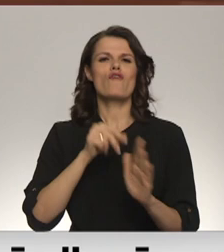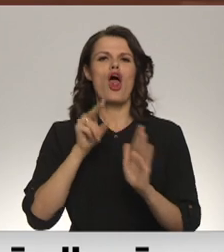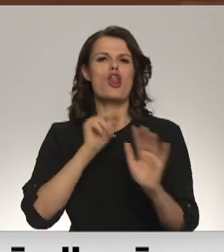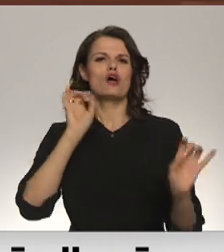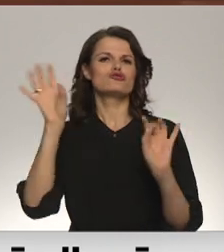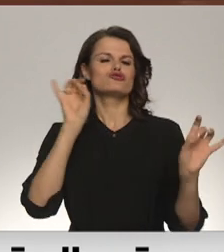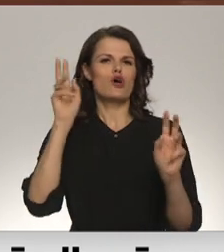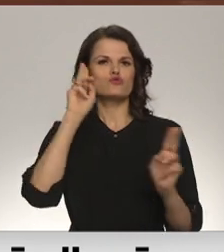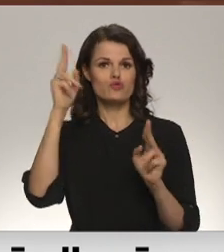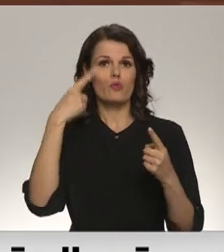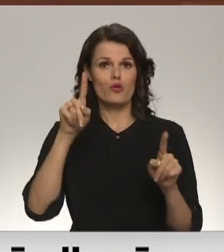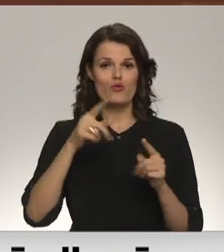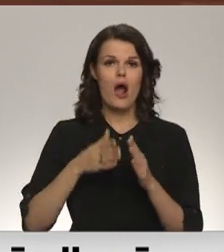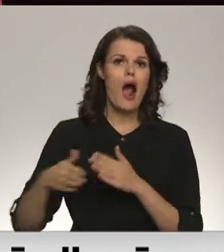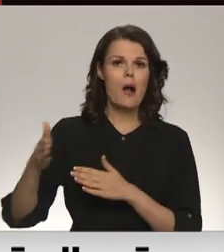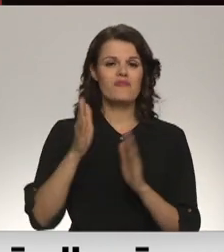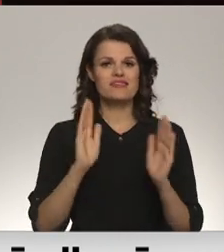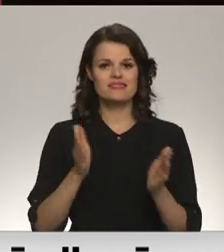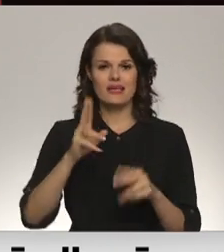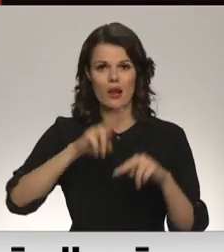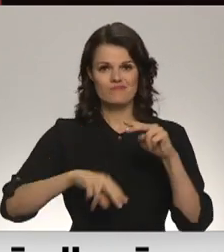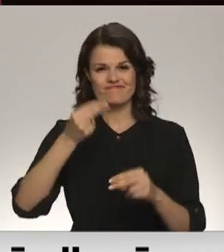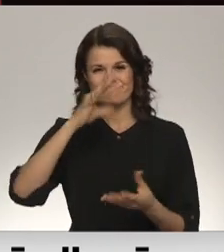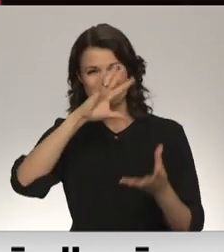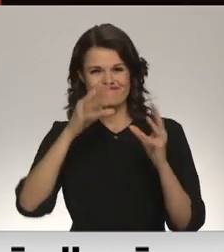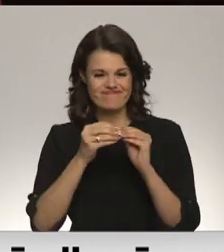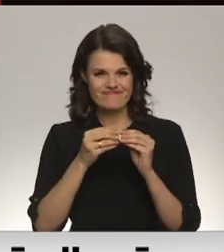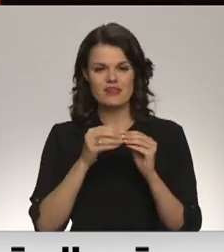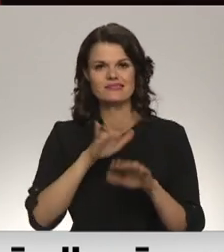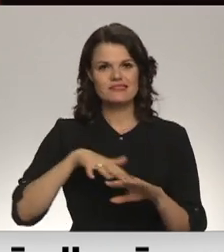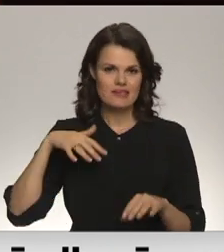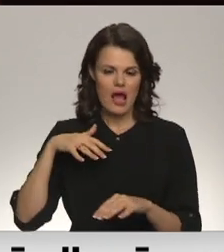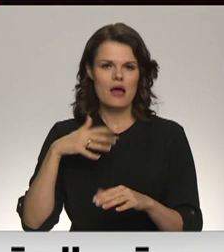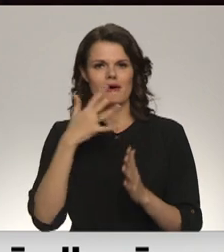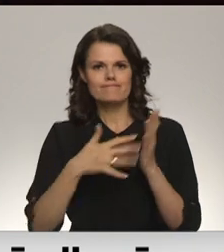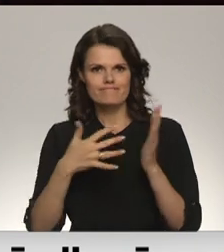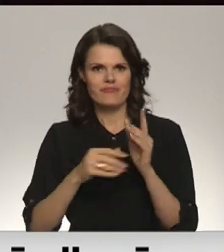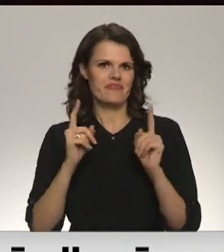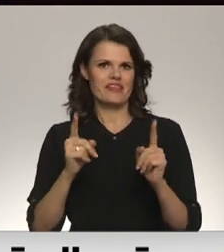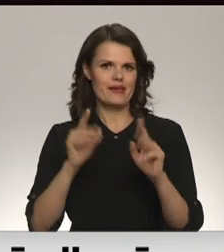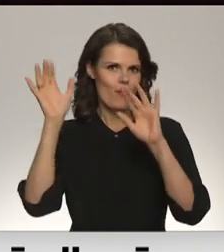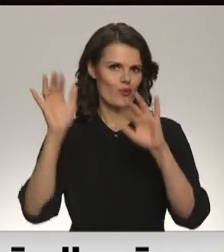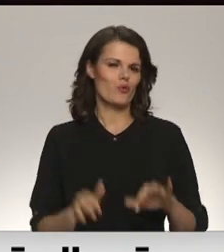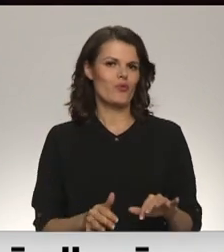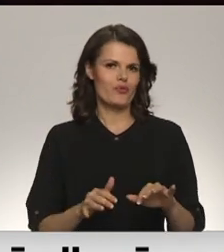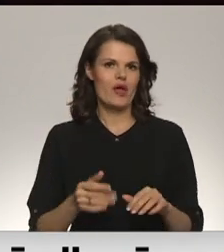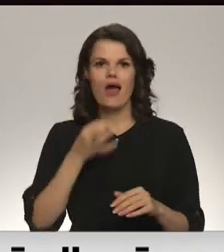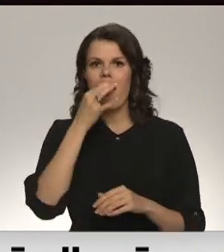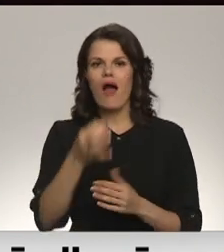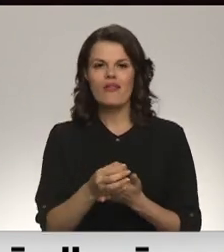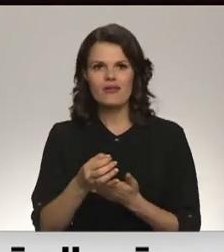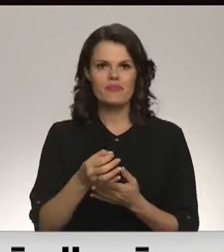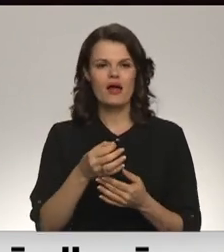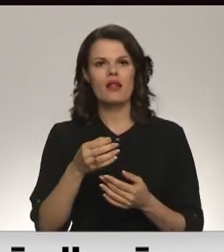jo apvedceļa izbūvēja nepieciešamo finanšu aprēķinu izskatīšanai saimā varētu nodot vien rudens pusē. Atbildes